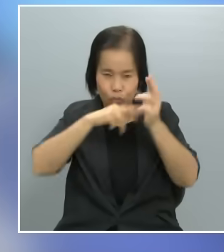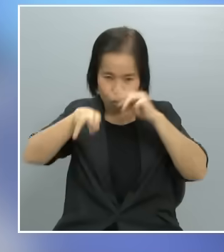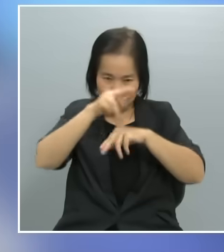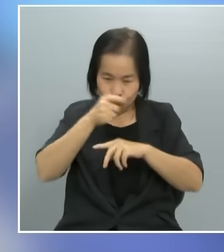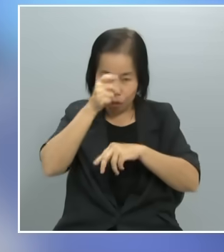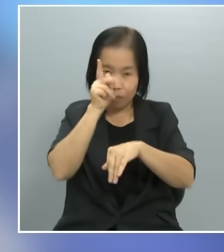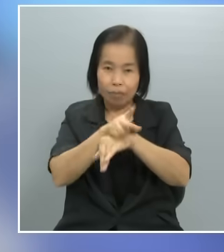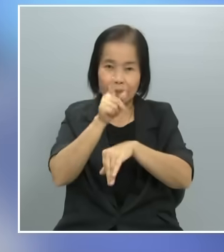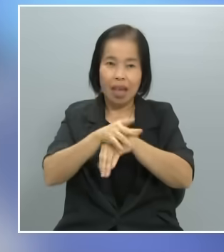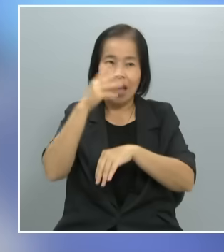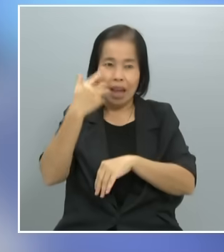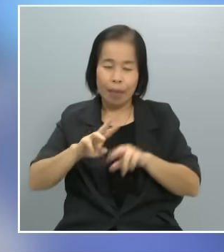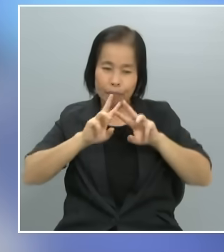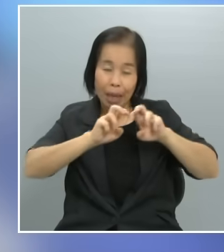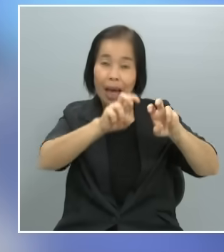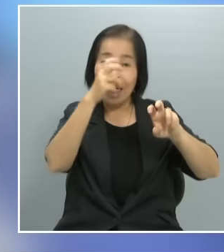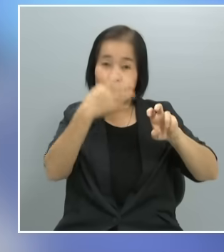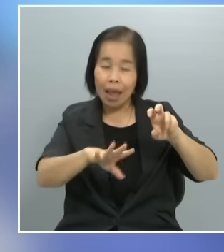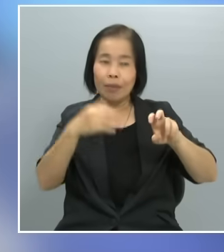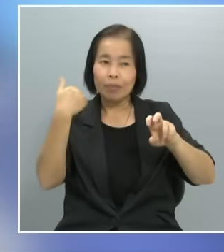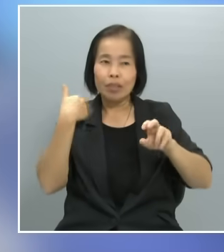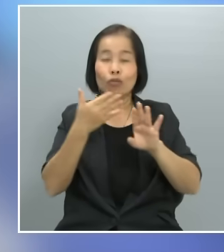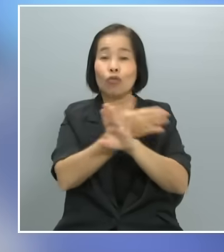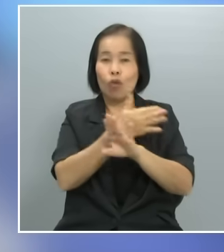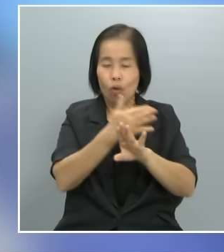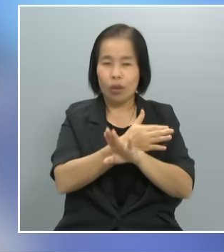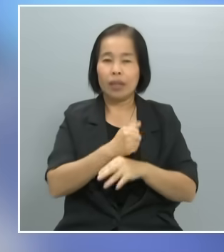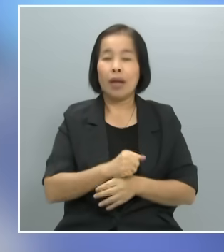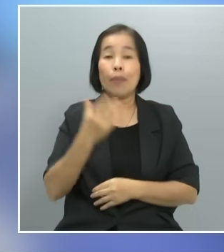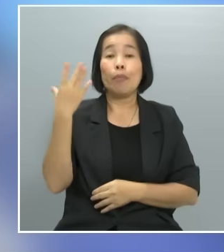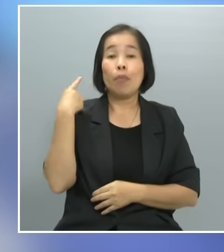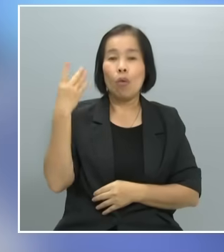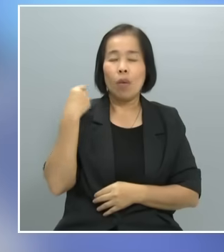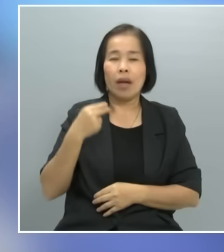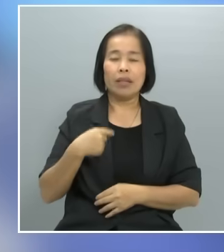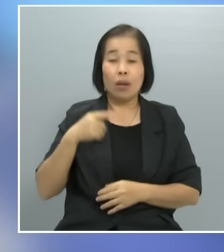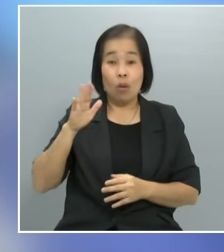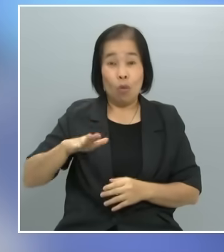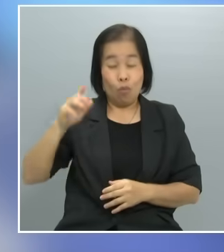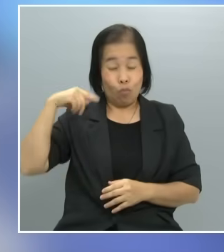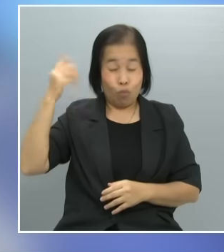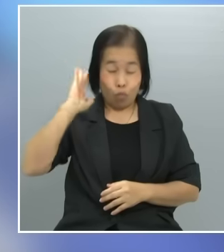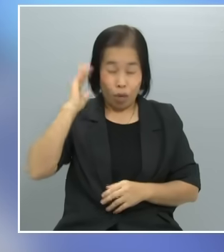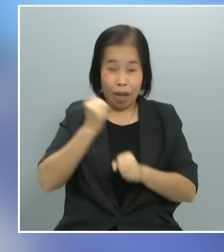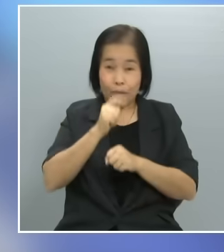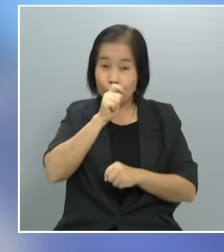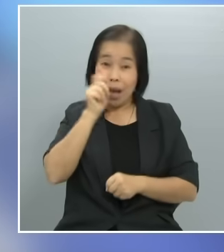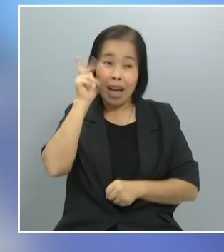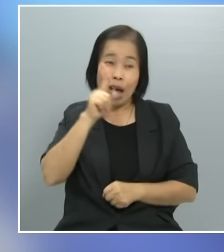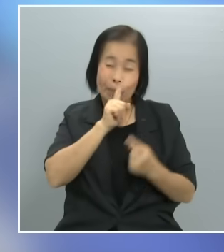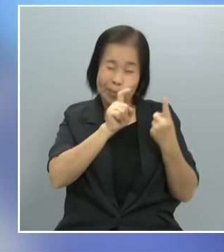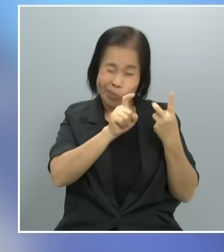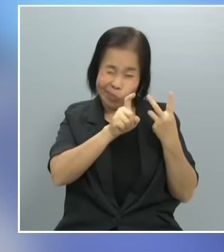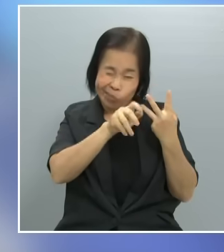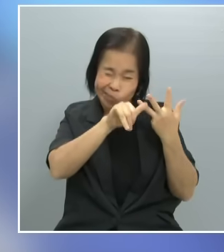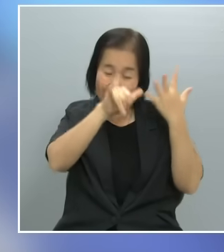ต่อโค้ชพี่เล็กได้นะคะคือโทรติดคือก่อนหน้านี้ถ้าเป็นเมื่อวานนี้เนี่ยน้องอาร์มโทรไปเป็น20สายไม่รับเงียบกริบนะค